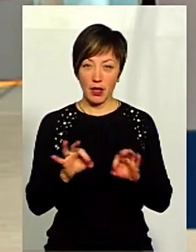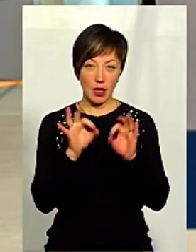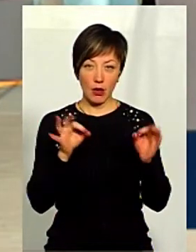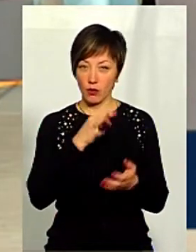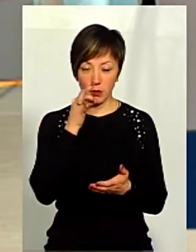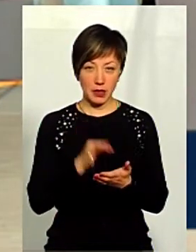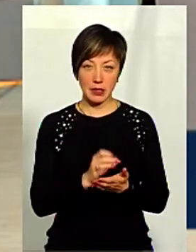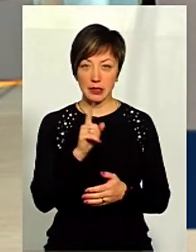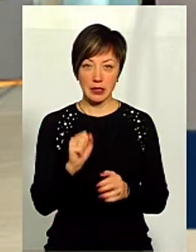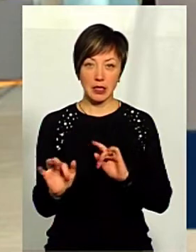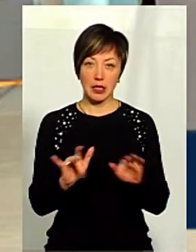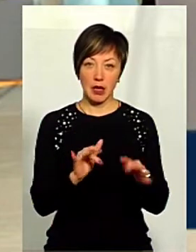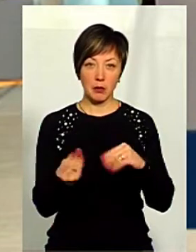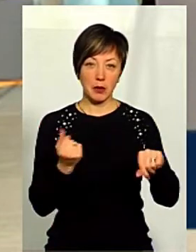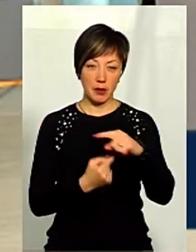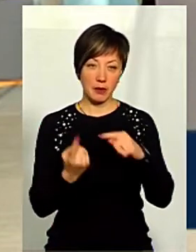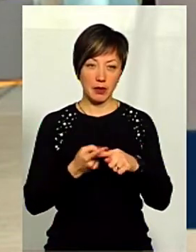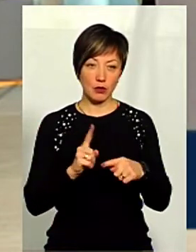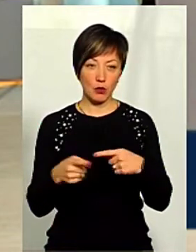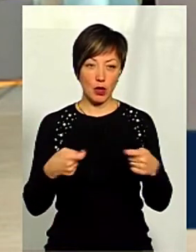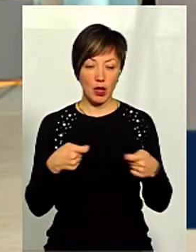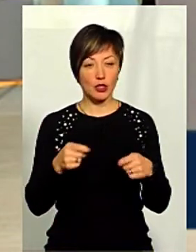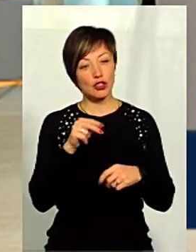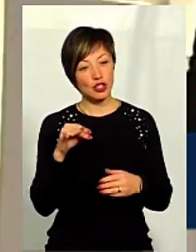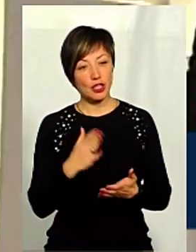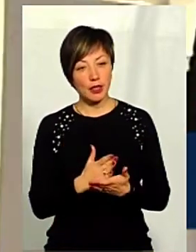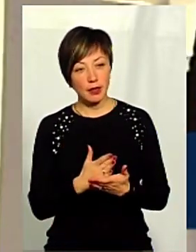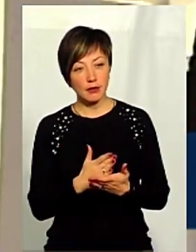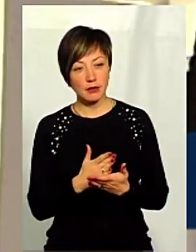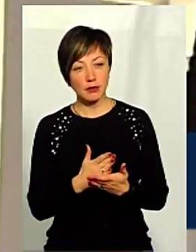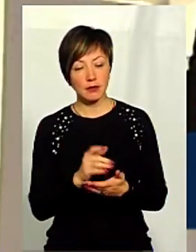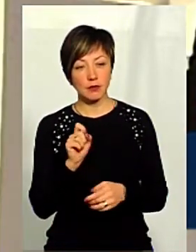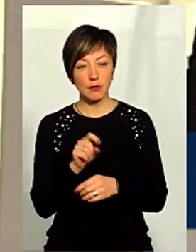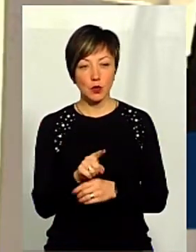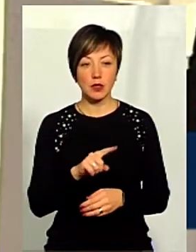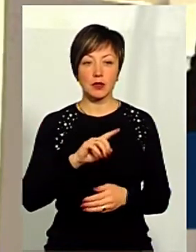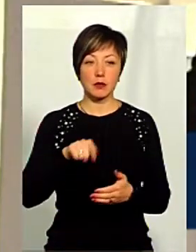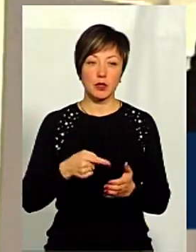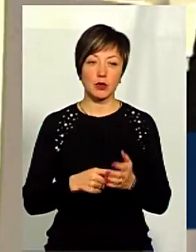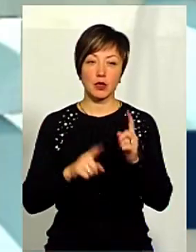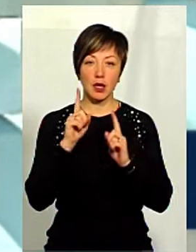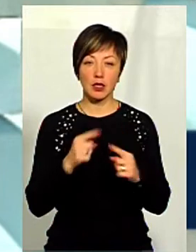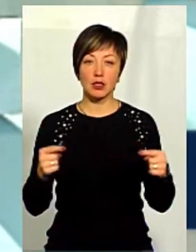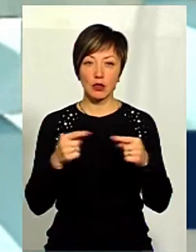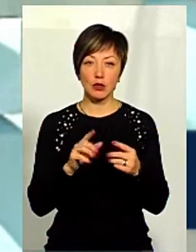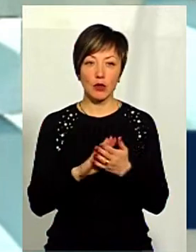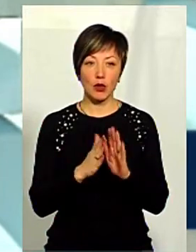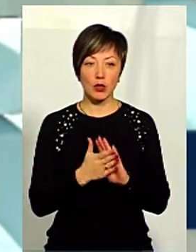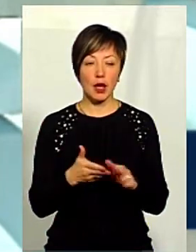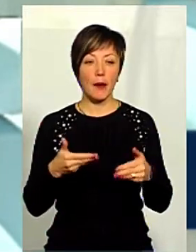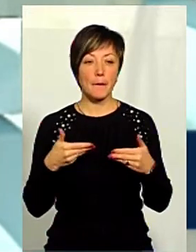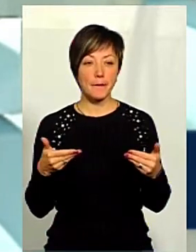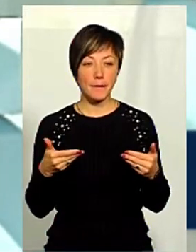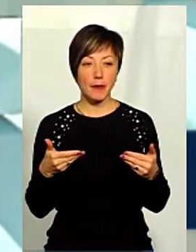жодної відповідальності за діяльність підприємців на цьому ярмарку. Чи все-таки є якась там функція міської ради згідно положення? Тобто